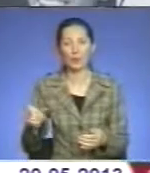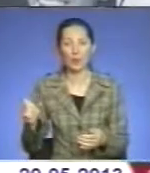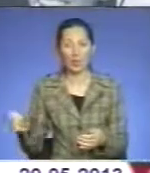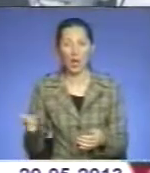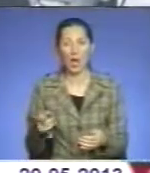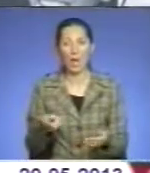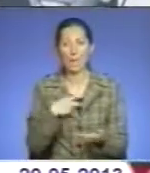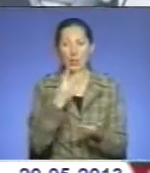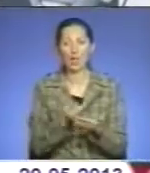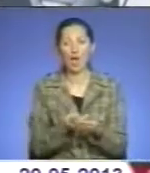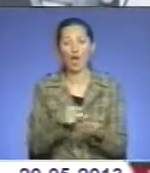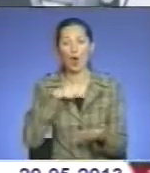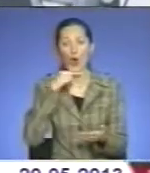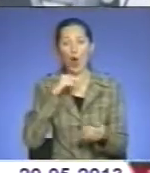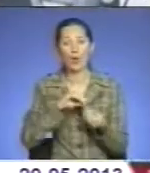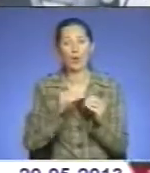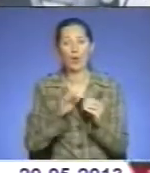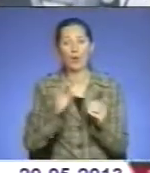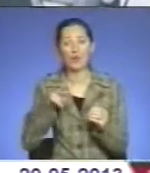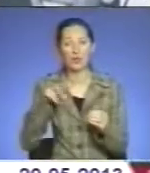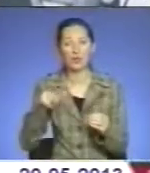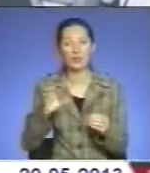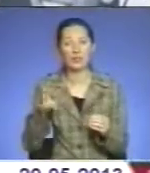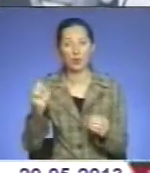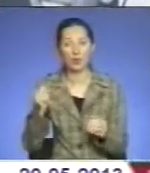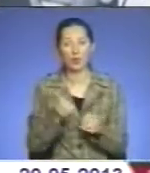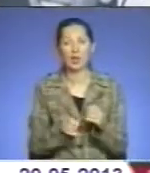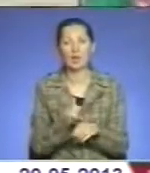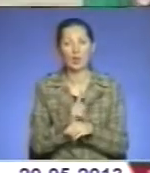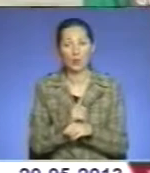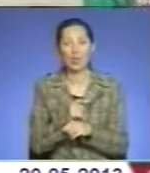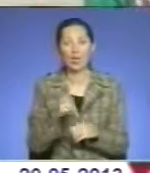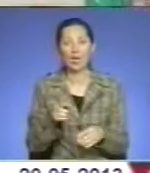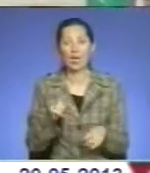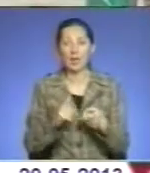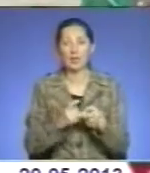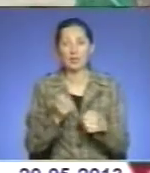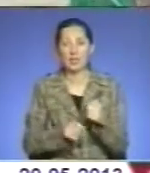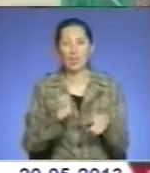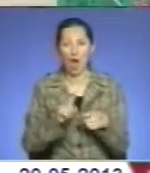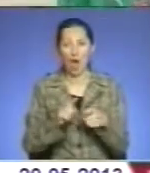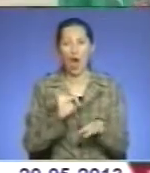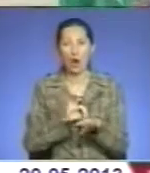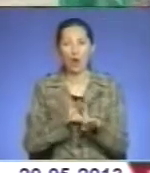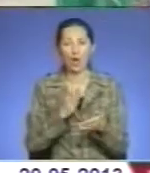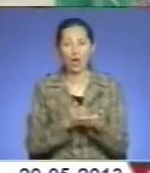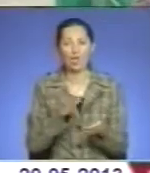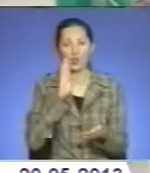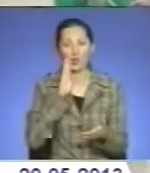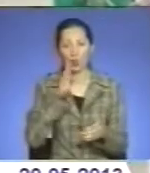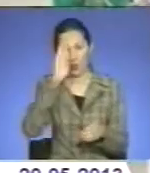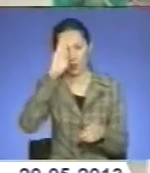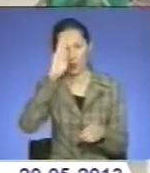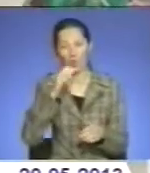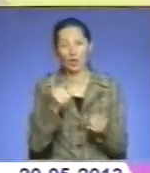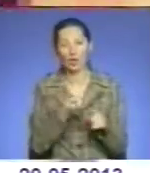проблеми епідемії ВІЛ-СНІДу. На Тернопільщині серед інфікованих переважають чоловіки. Цьогоріч виявили 5 вагітних жінок, хворих